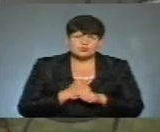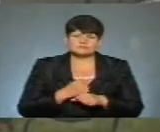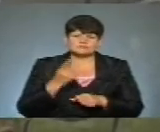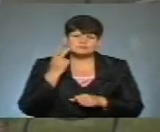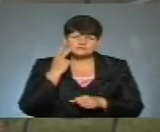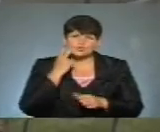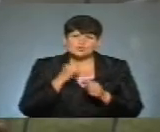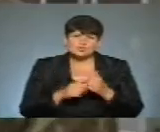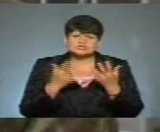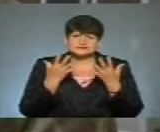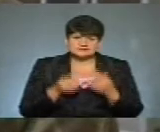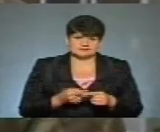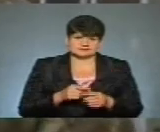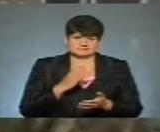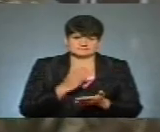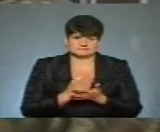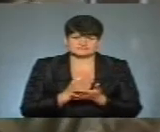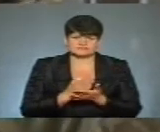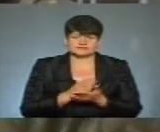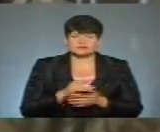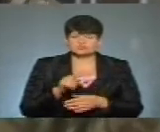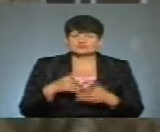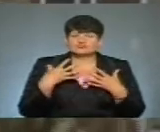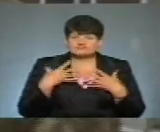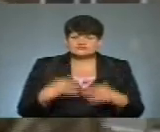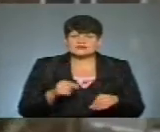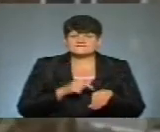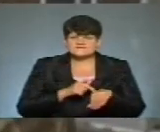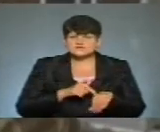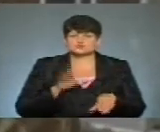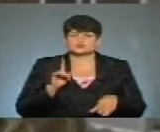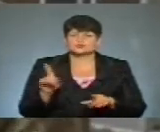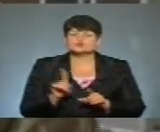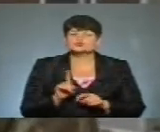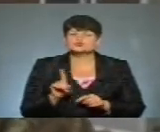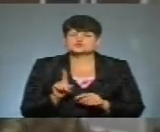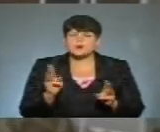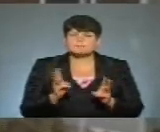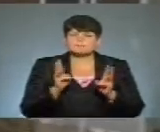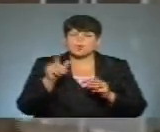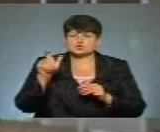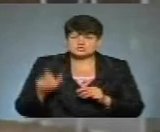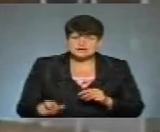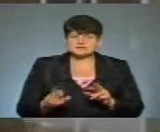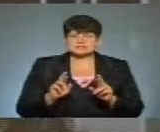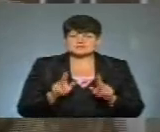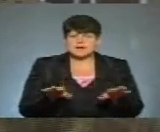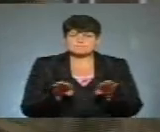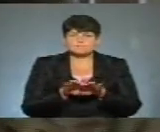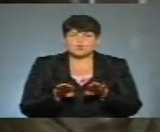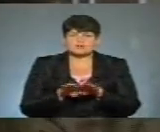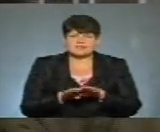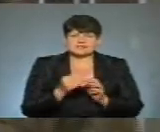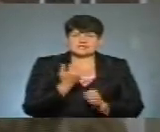стикаємося кожен день з цим. Тут ми вже пройшли, відчули, що таке, як кажуть, пожежники, і як що порівняти з